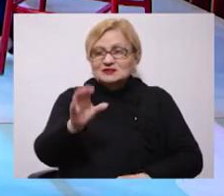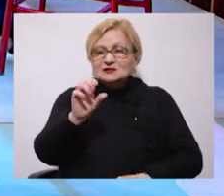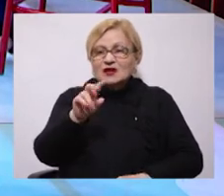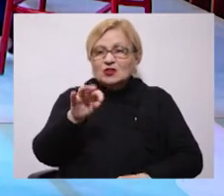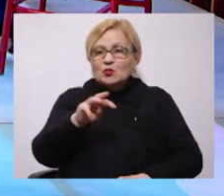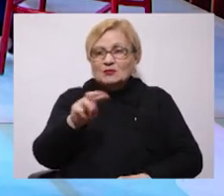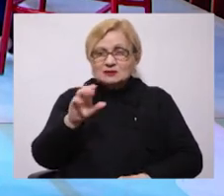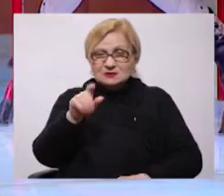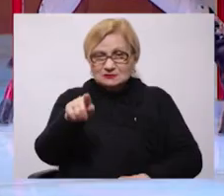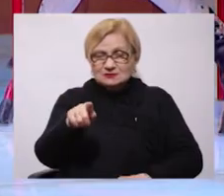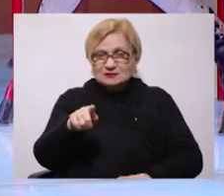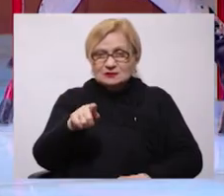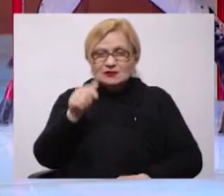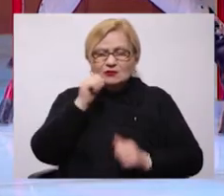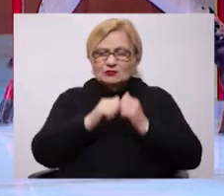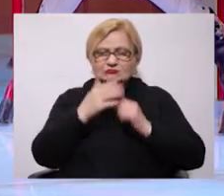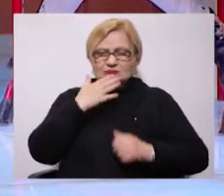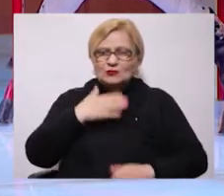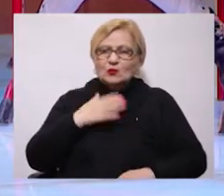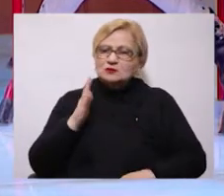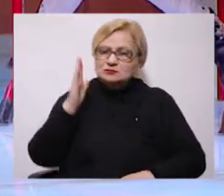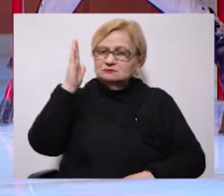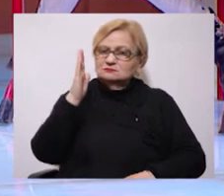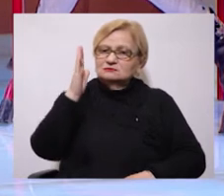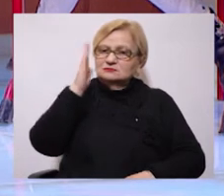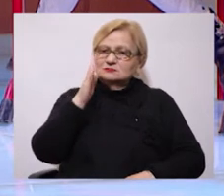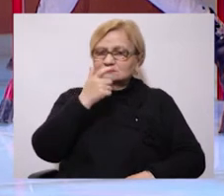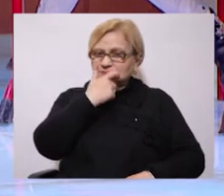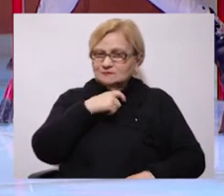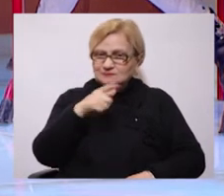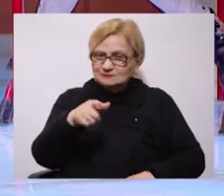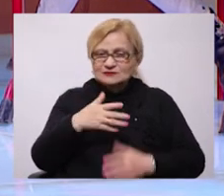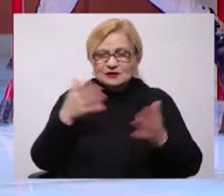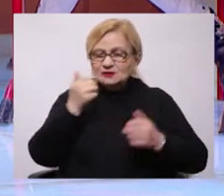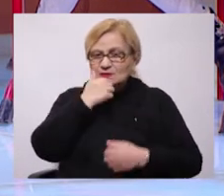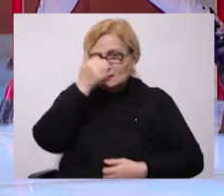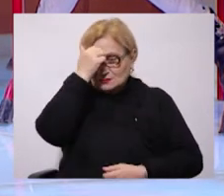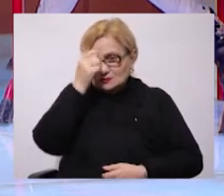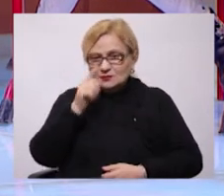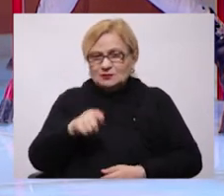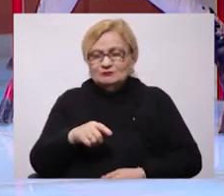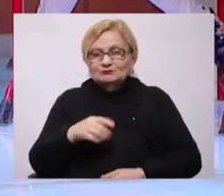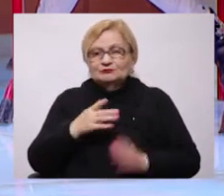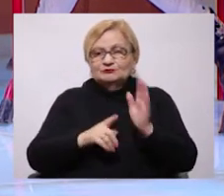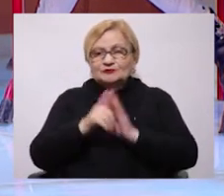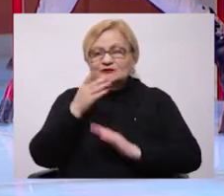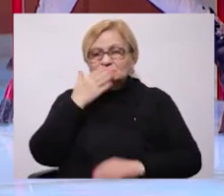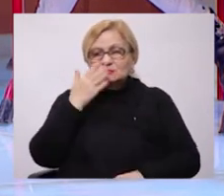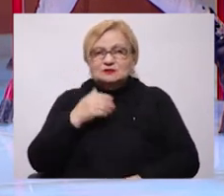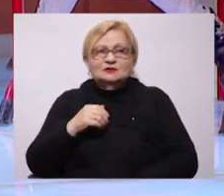სალომეს, რადგან ხელისაწევით საუბრობს და ძალიან დიდი მადლობა ამისთვის შენ. დავიწყოთ კითხვა.